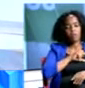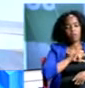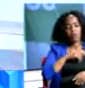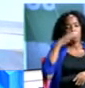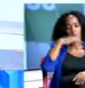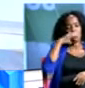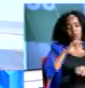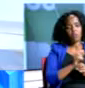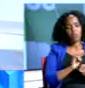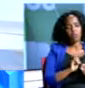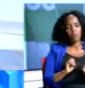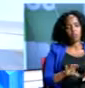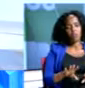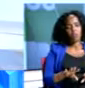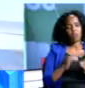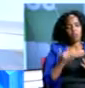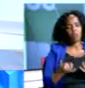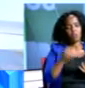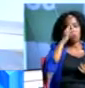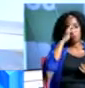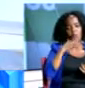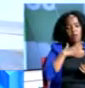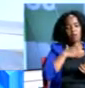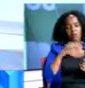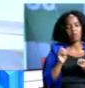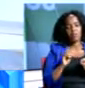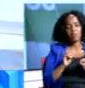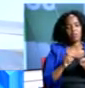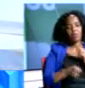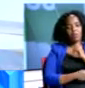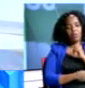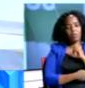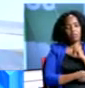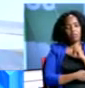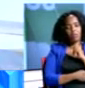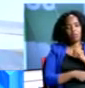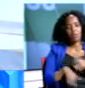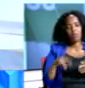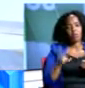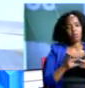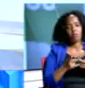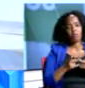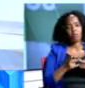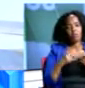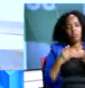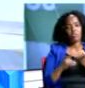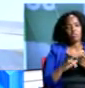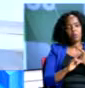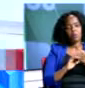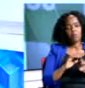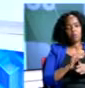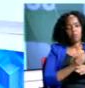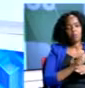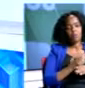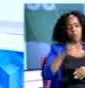ho'iinsa hin jaallatu yaadni jedhu jira. Kunis amanamaa miti qorannaadhaan waan hin mirkoofneef sababiin isaas biyyi Taayilaand yeroo ammaa